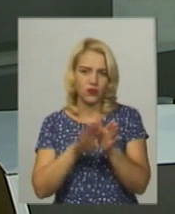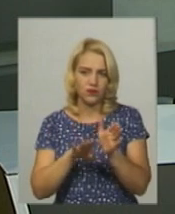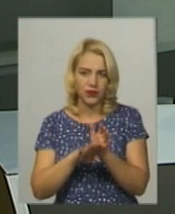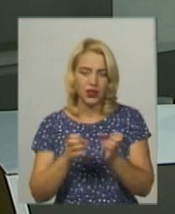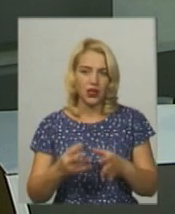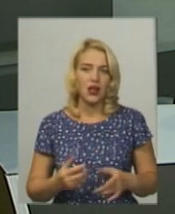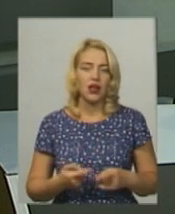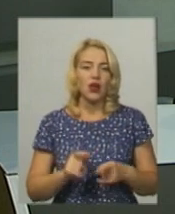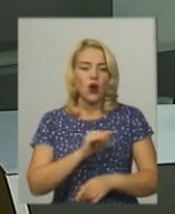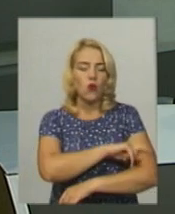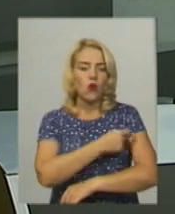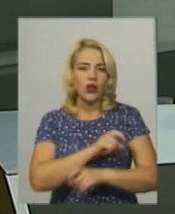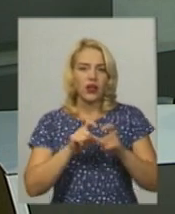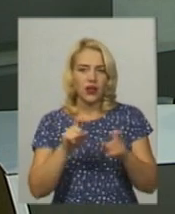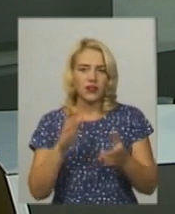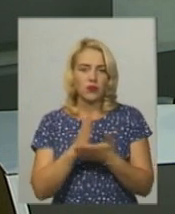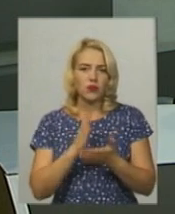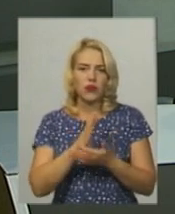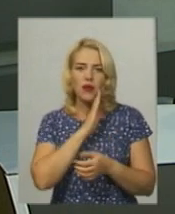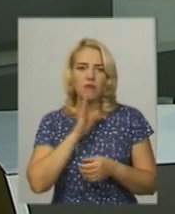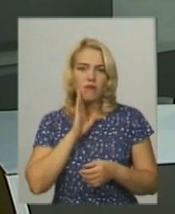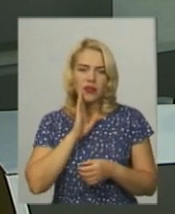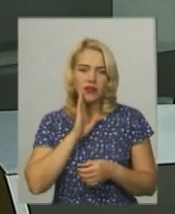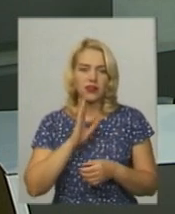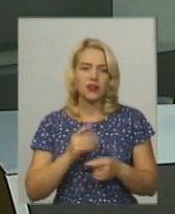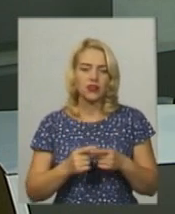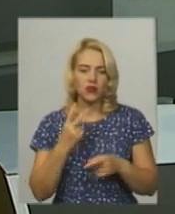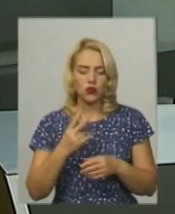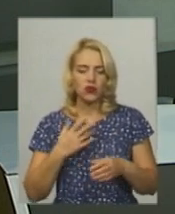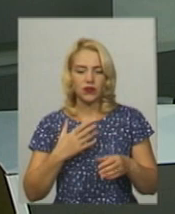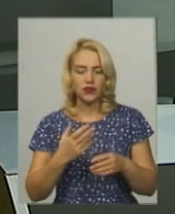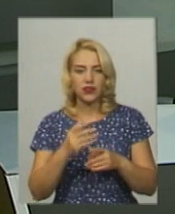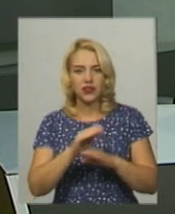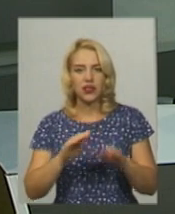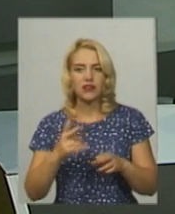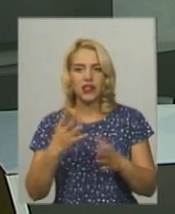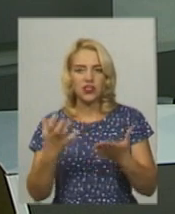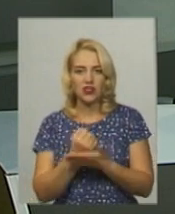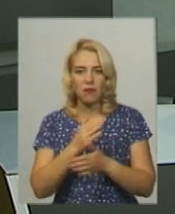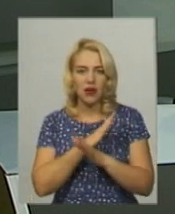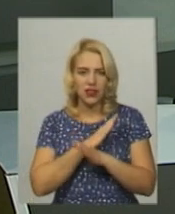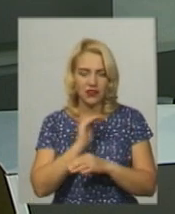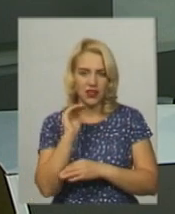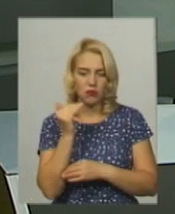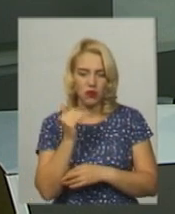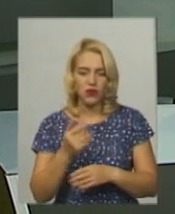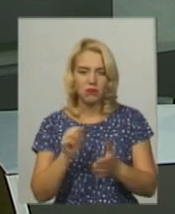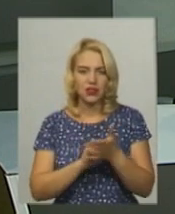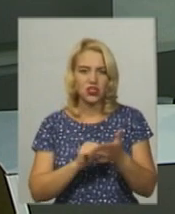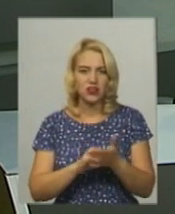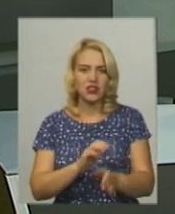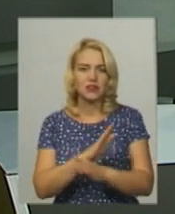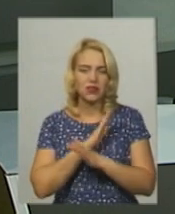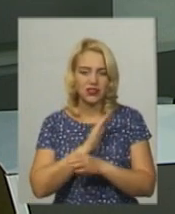двох малолітніх дітей, в помешканні котрої знайшли мертве немовля. За попередньою інформацією правоохоронців, причина смерті дівчинки –